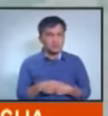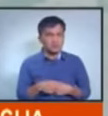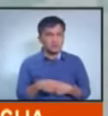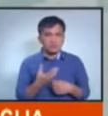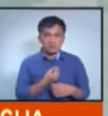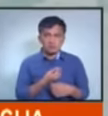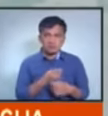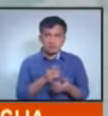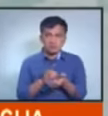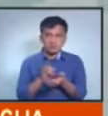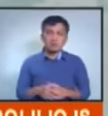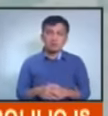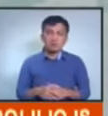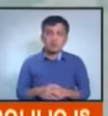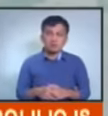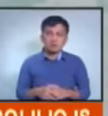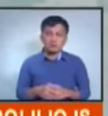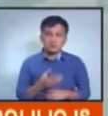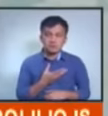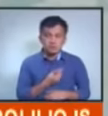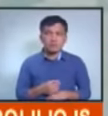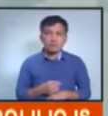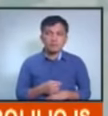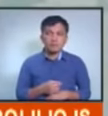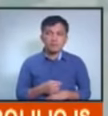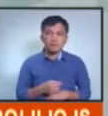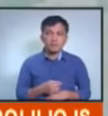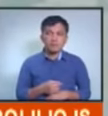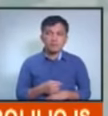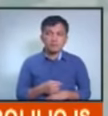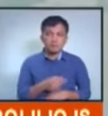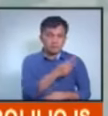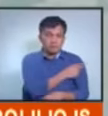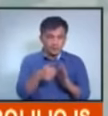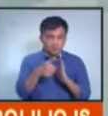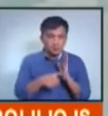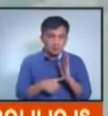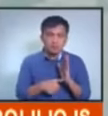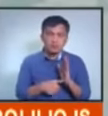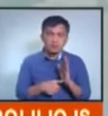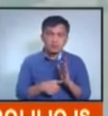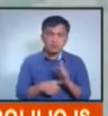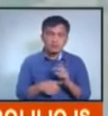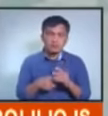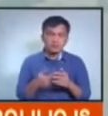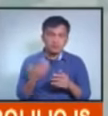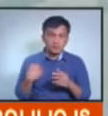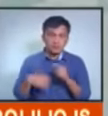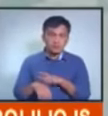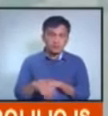po siya at isa po siyang surgeon. Nakakatakot na yung pasyenteng inooperahan niya, at that time, meron